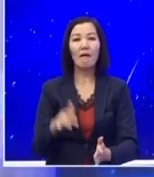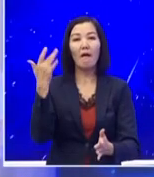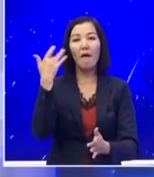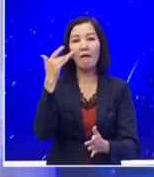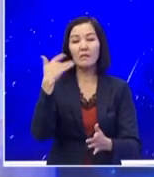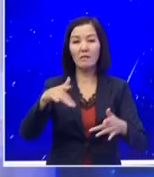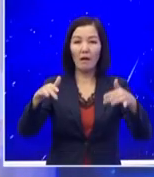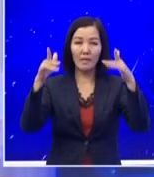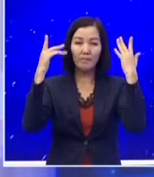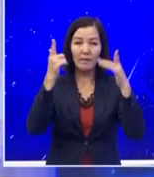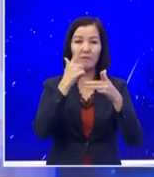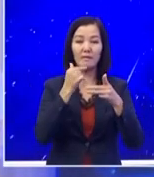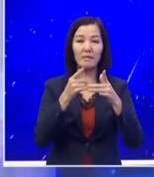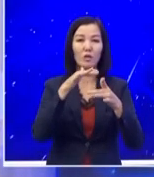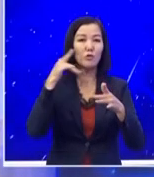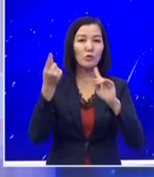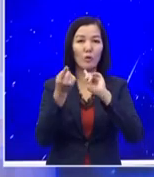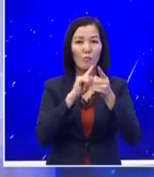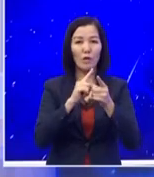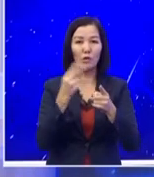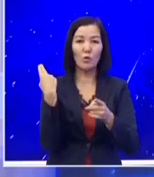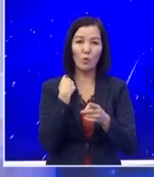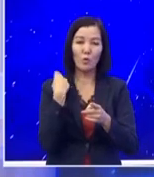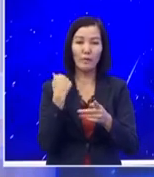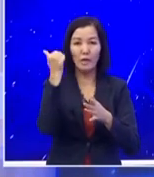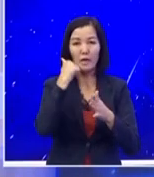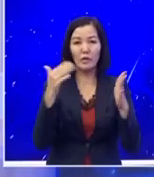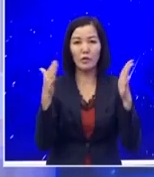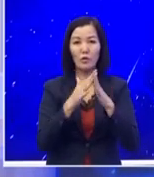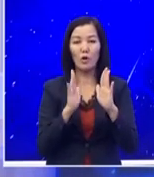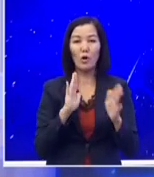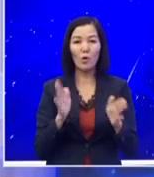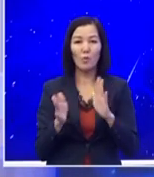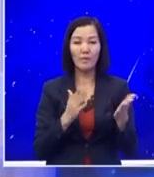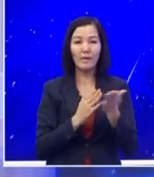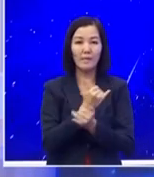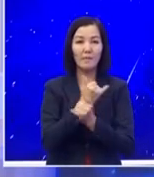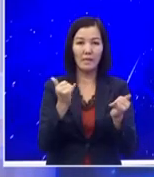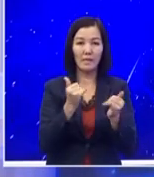Ақшта аспан қызыл түске боялды. Ұлыбританияның қарттар үйінде енді роботтар қызмет